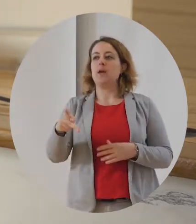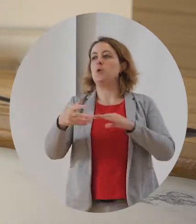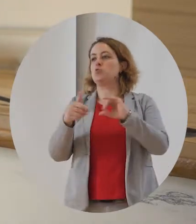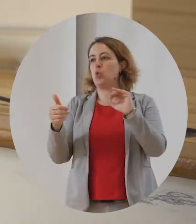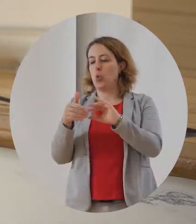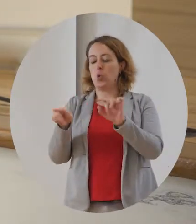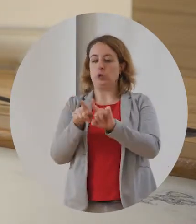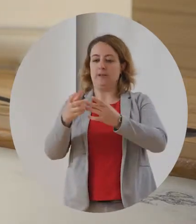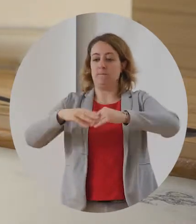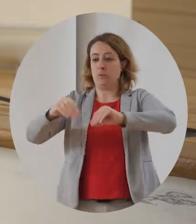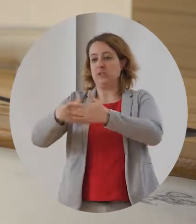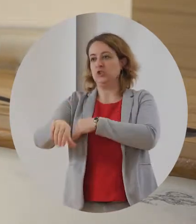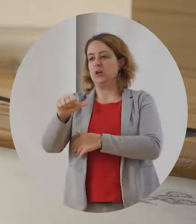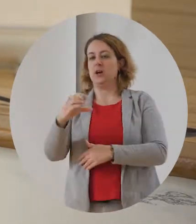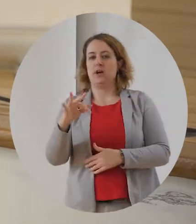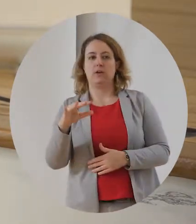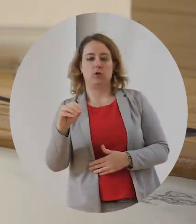formatrice aussi à ACFOS.